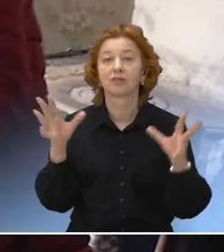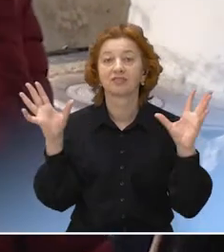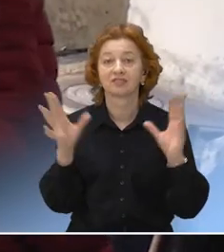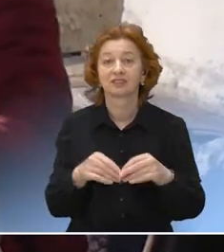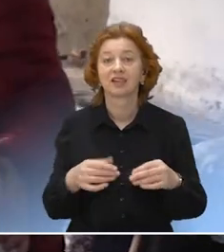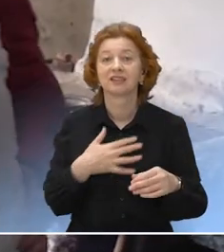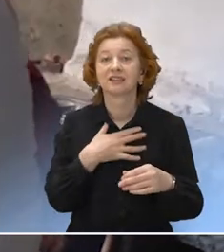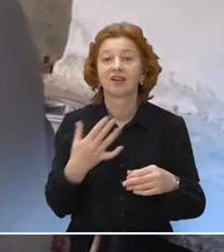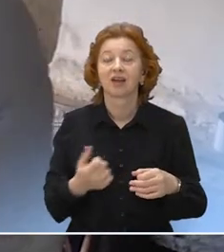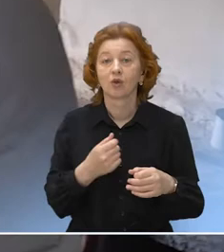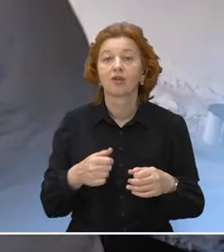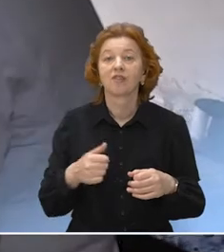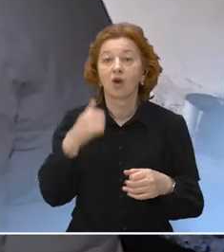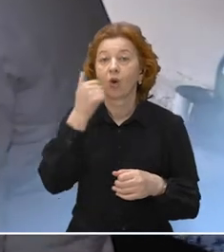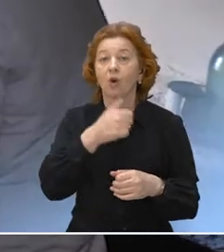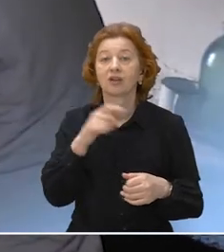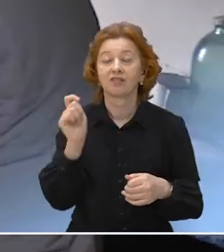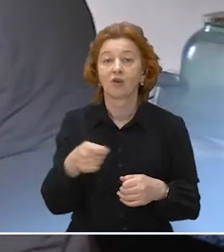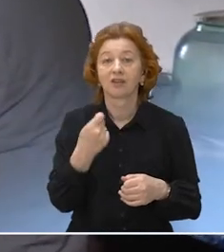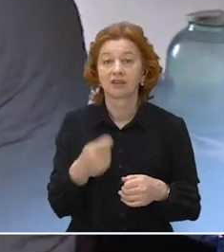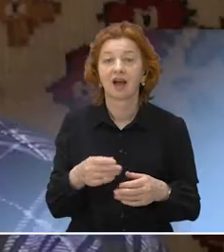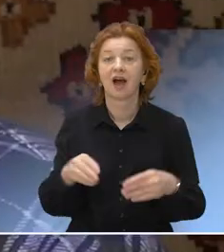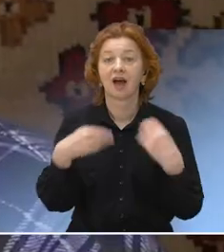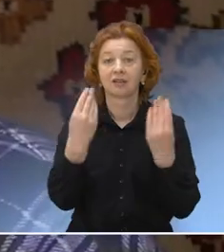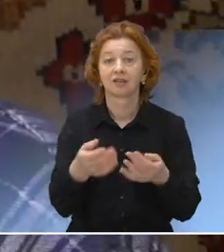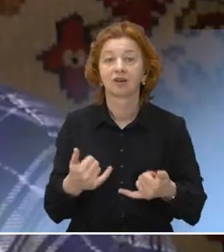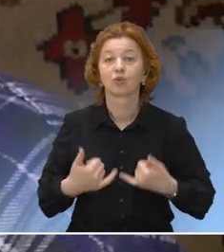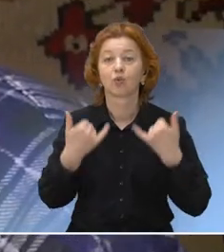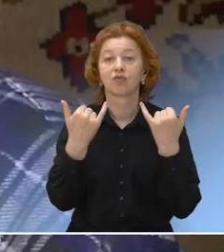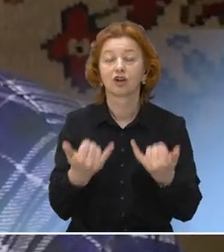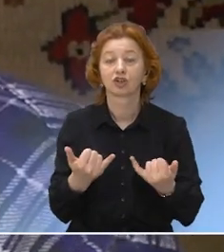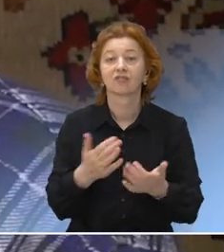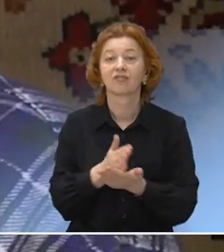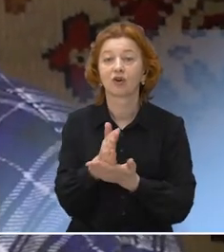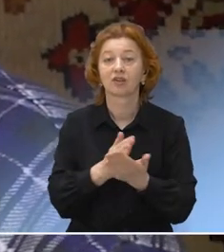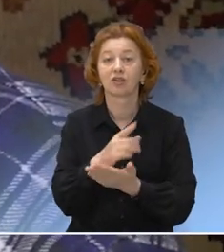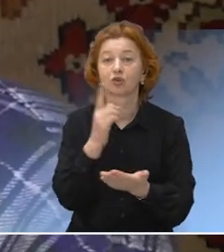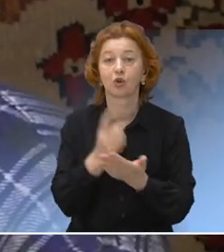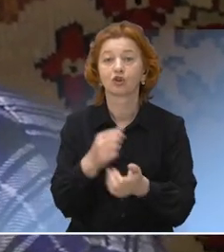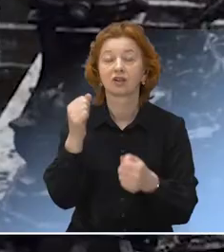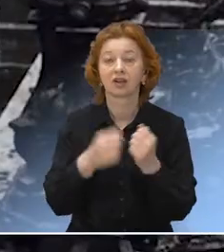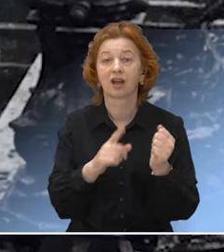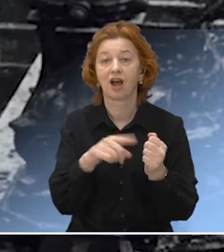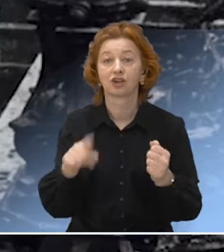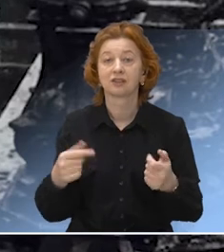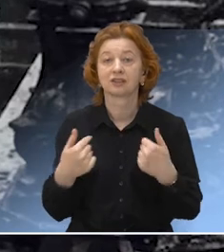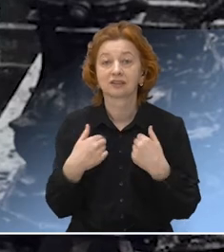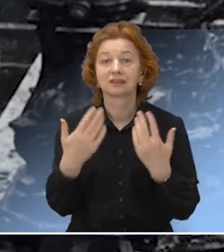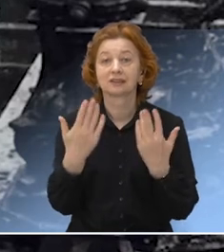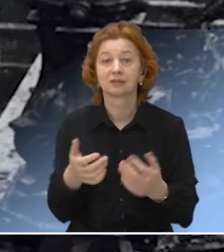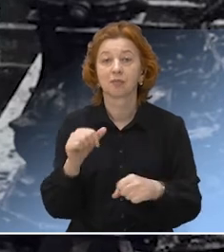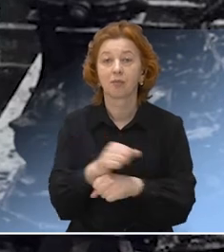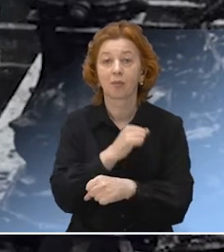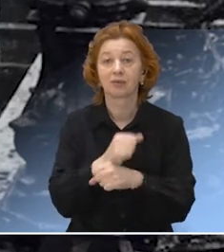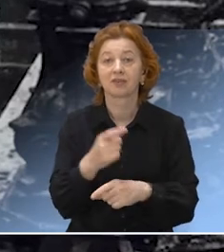Помнить, ценить мир, завоеванный в годы Великой Отечественной войны, отдавать дань уважения фронтовикам должен каждый из нас, ведь